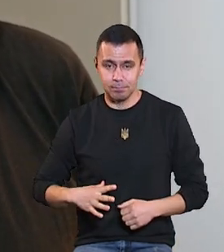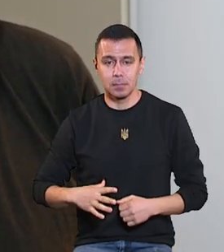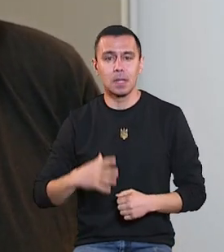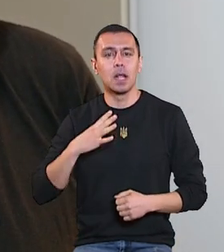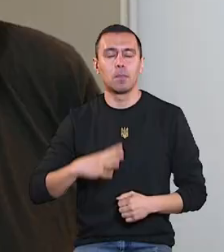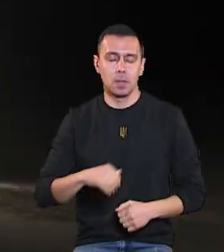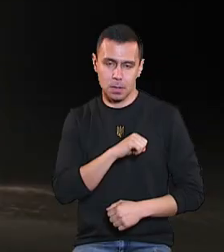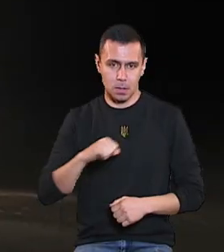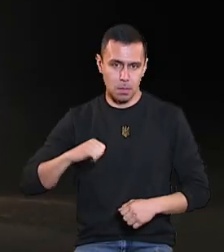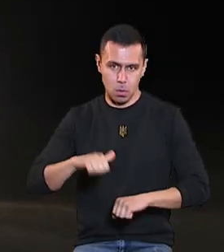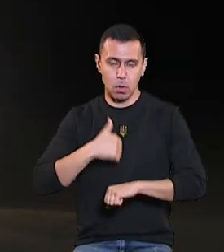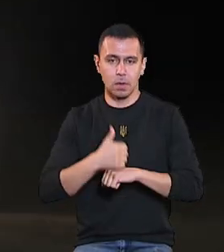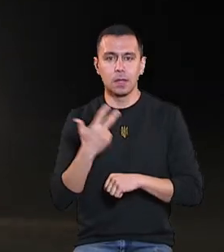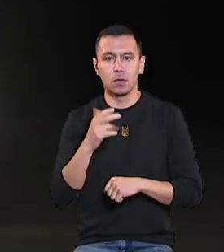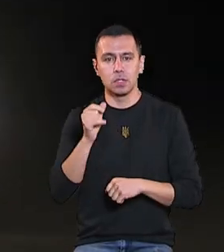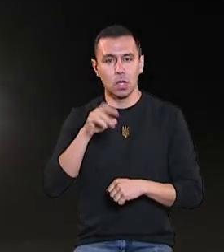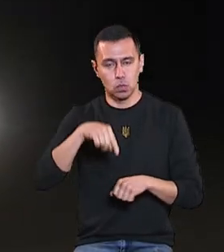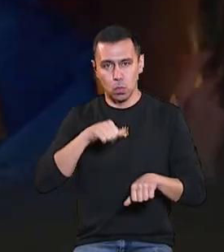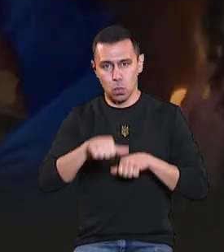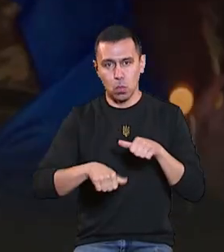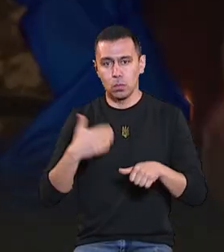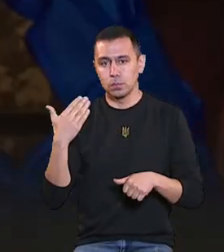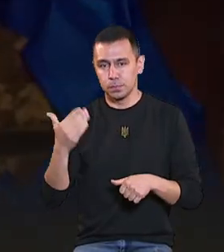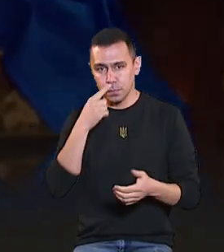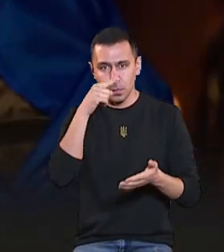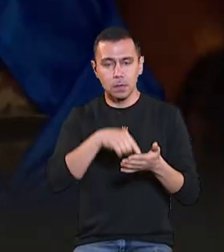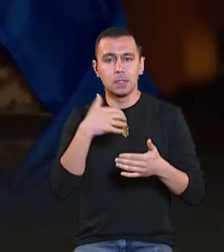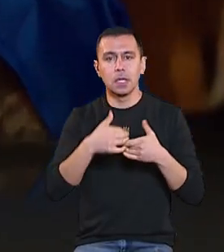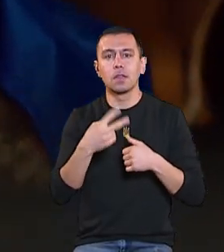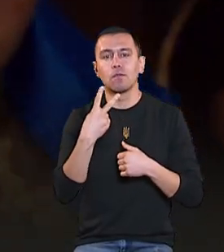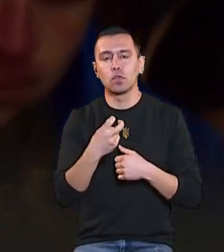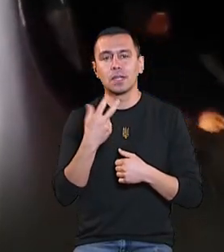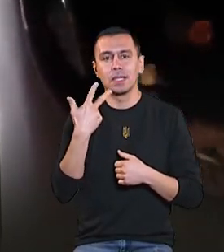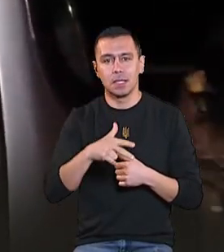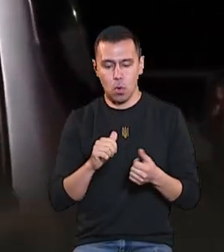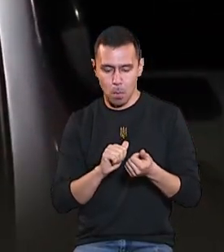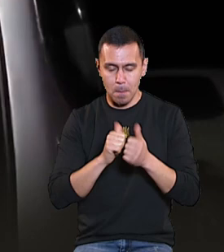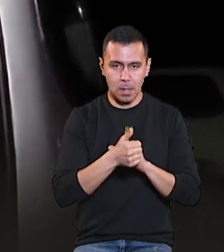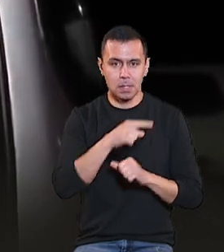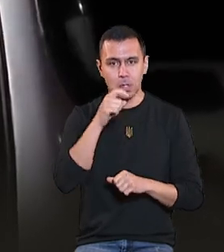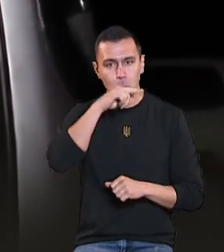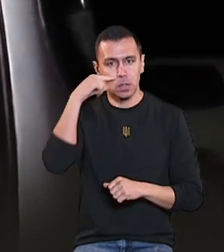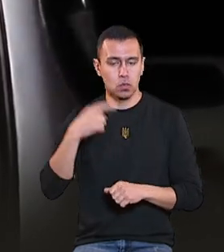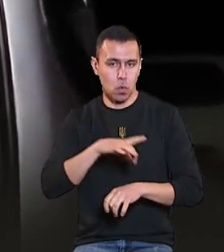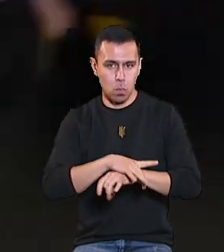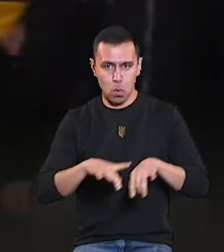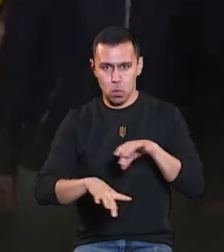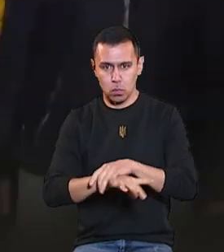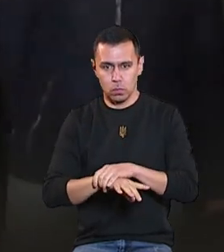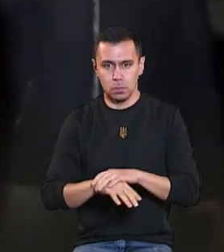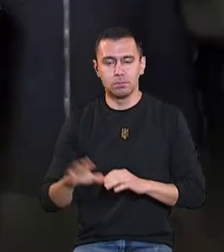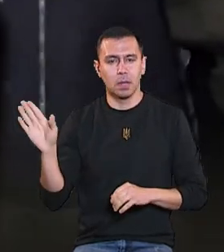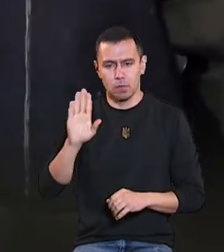Терпіння саме головне було. 3 січня цього року Олександр опинився серед 230 обміняних з російського полону. Привіт, хлопці!